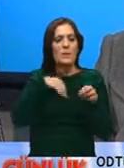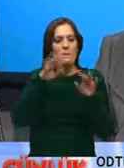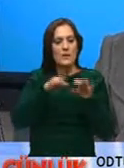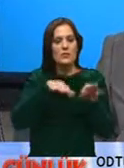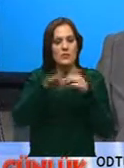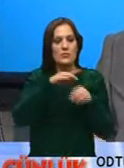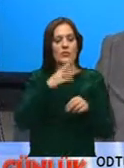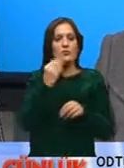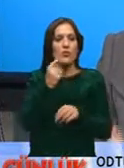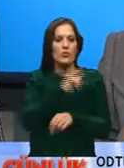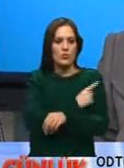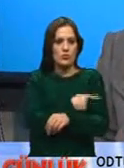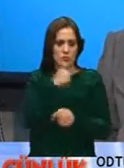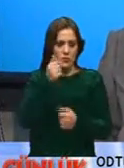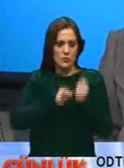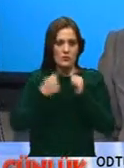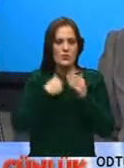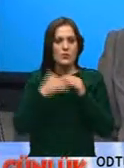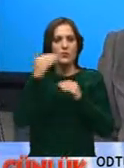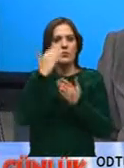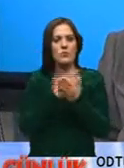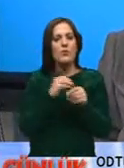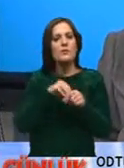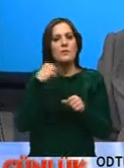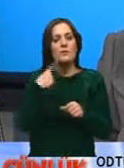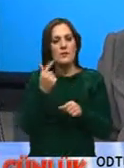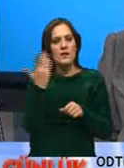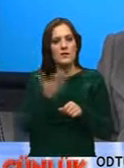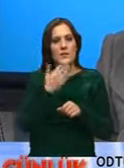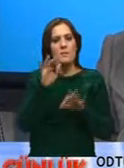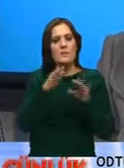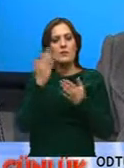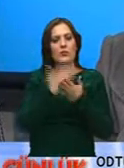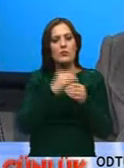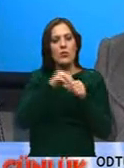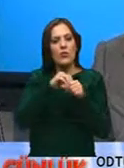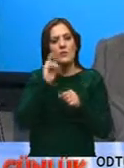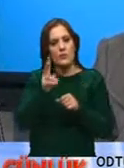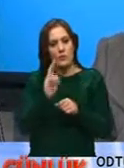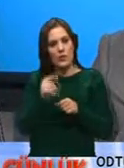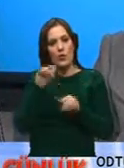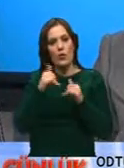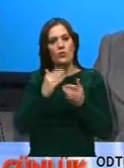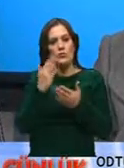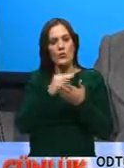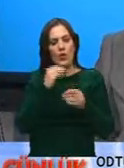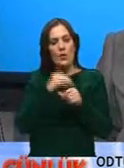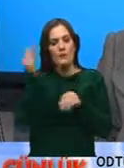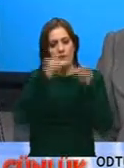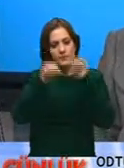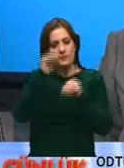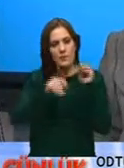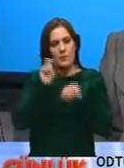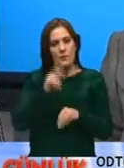oldukça güçlü bir üniversite. Bizim yüksek lisans programımız da biraz daha bilgisayar programlamaya yönelik, daha doğrusu oyun programlamaya yönelik oyun